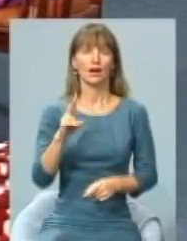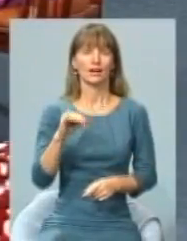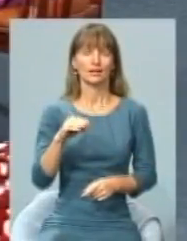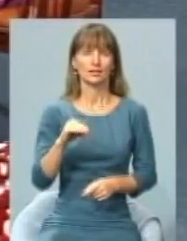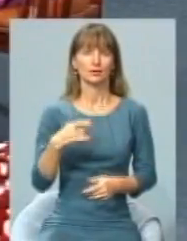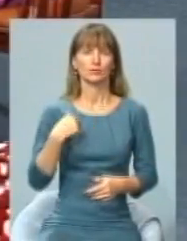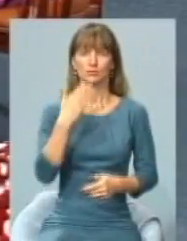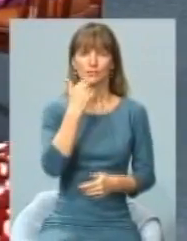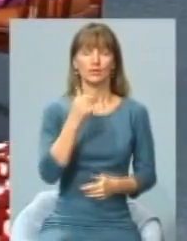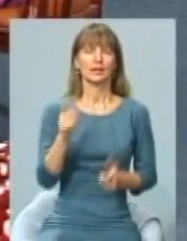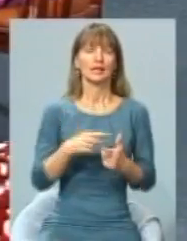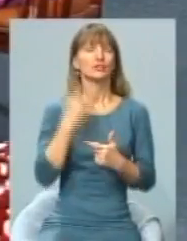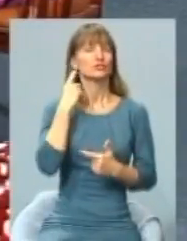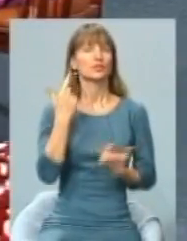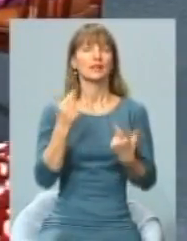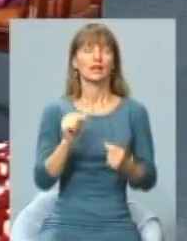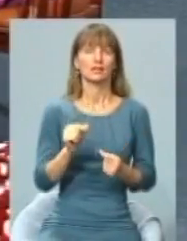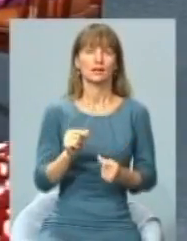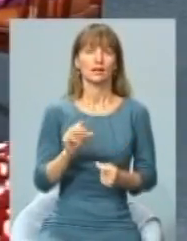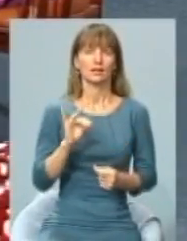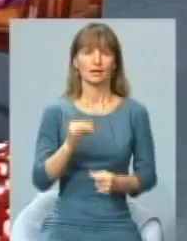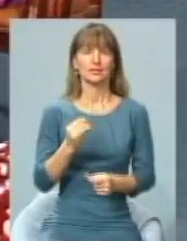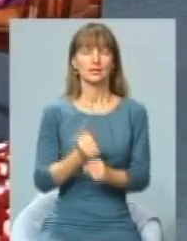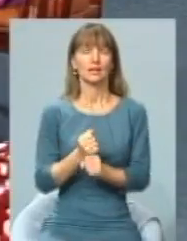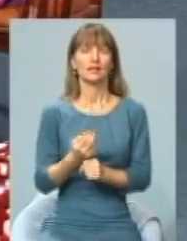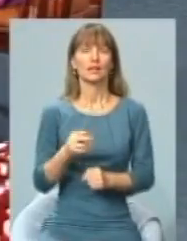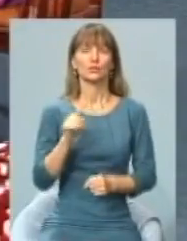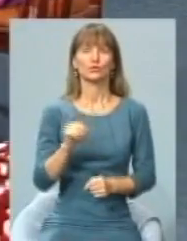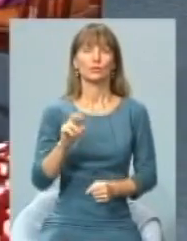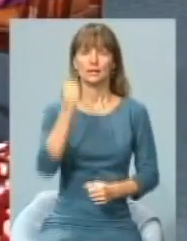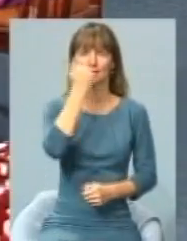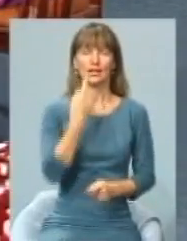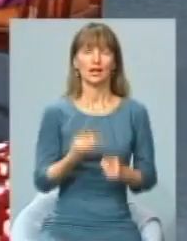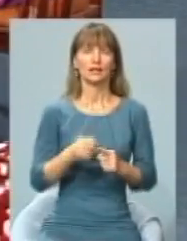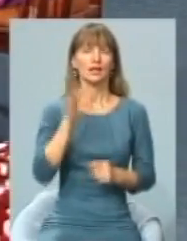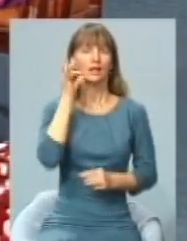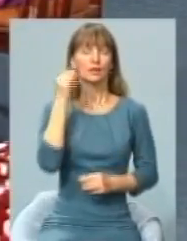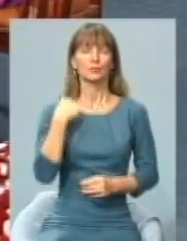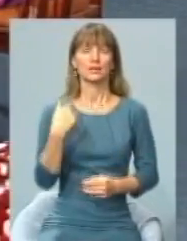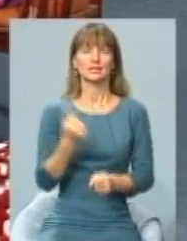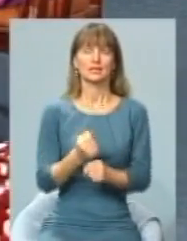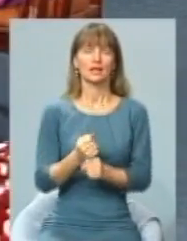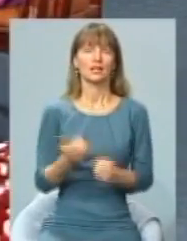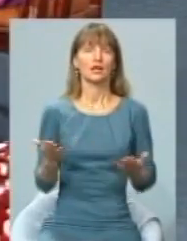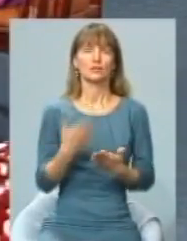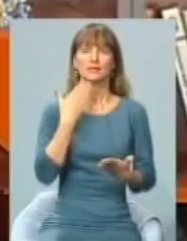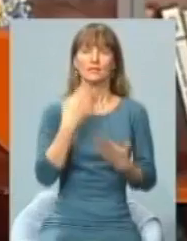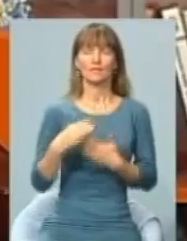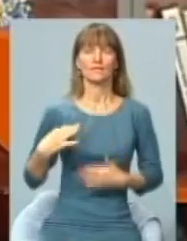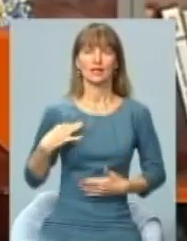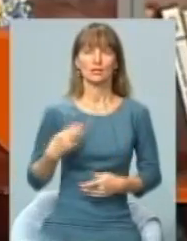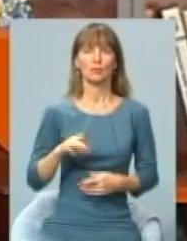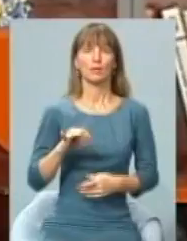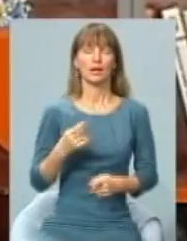або навіть чули десь його, і створений для того, щоб завдяки якійсь певній хитрощі ми створили якусь свою річ, при